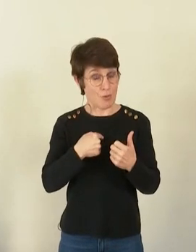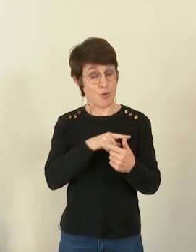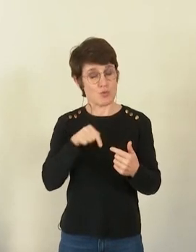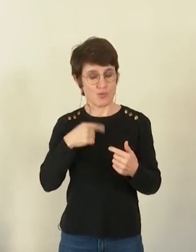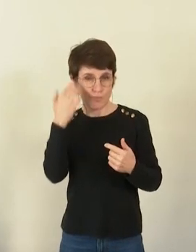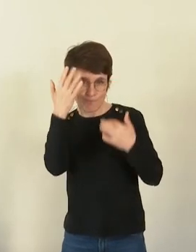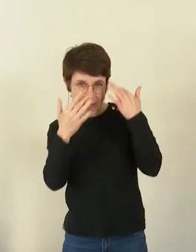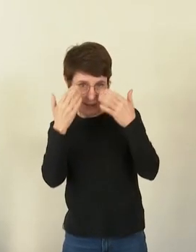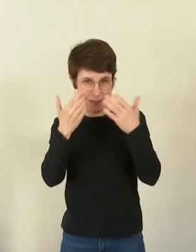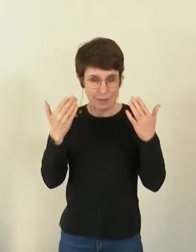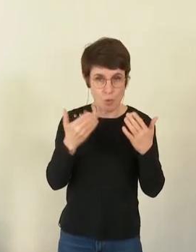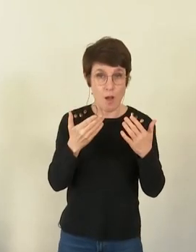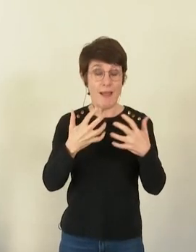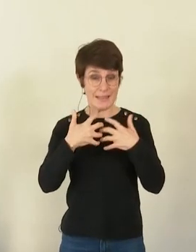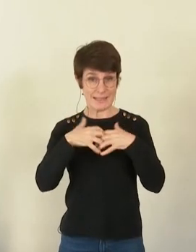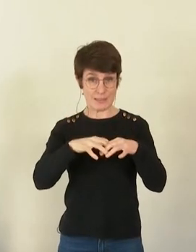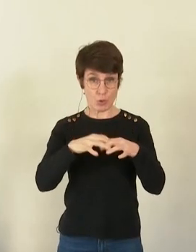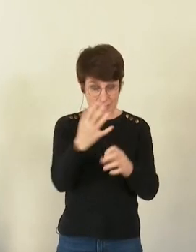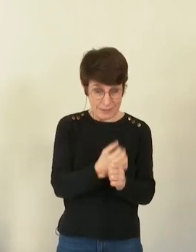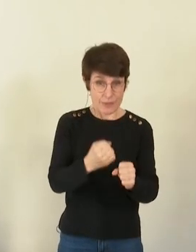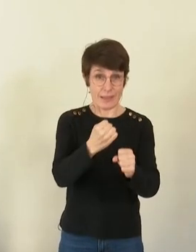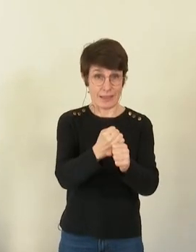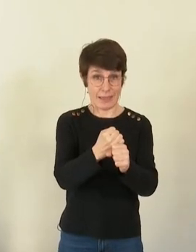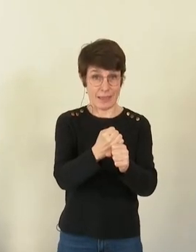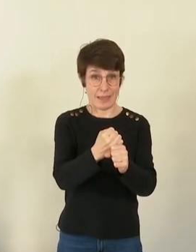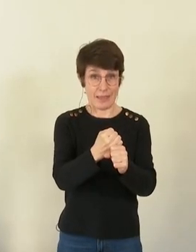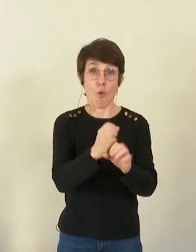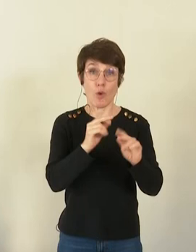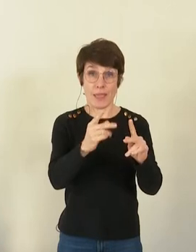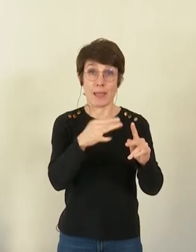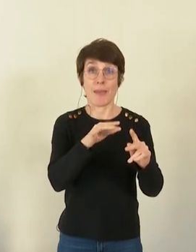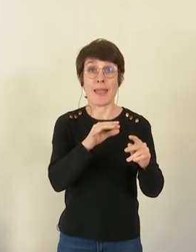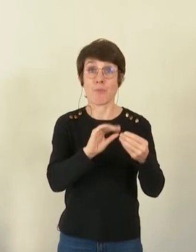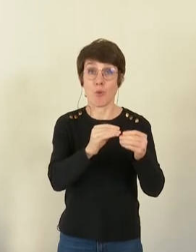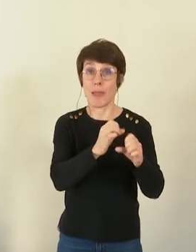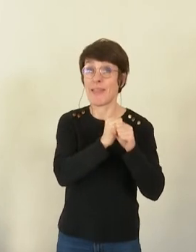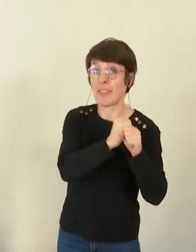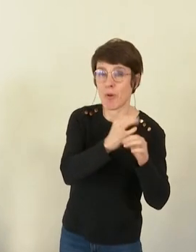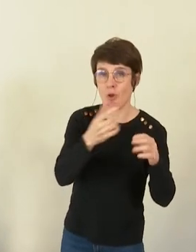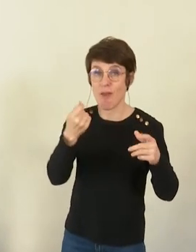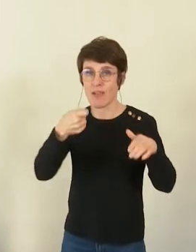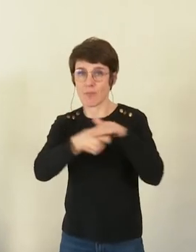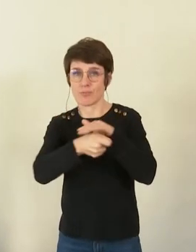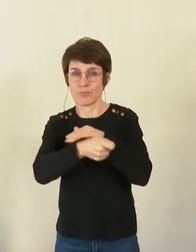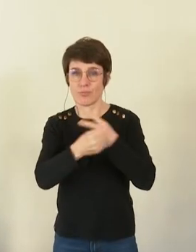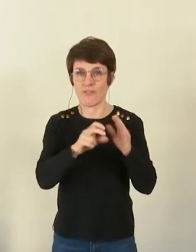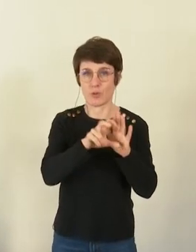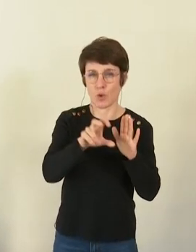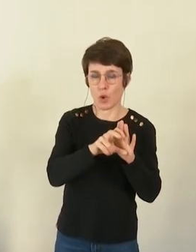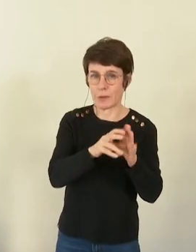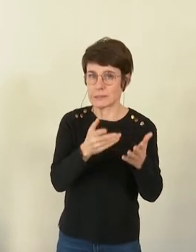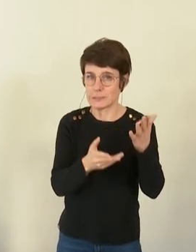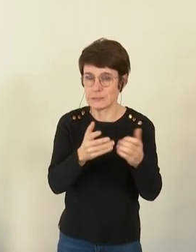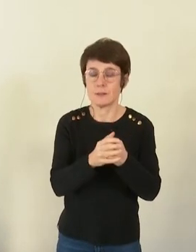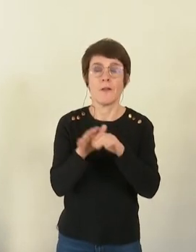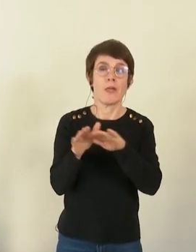un dispositif qui serait structurellement dépendant des subventions de la Ville pour exister ou des conflits existants entre un calendrier projet